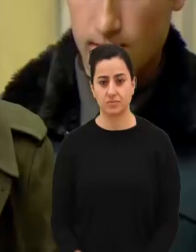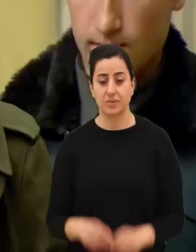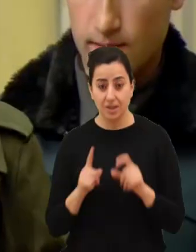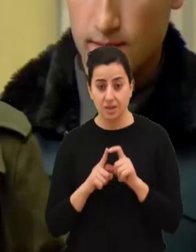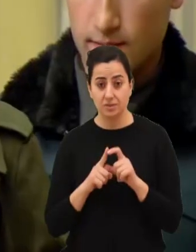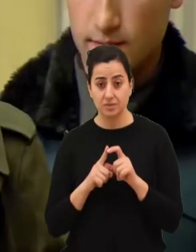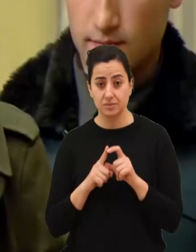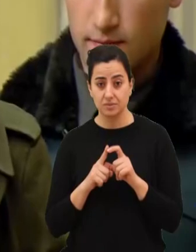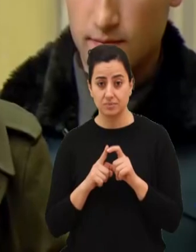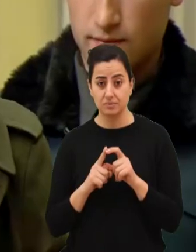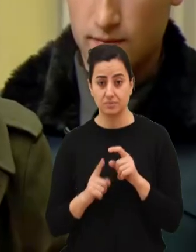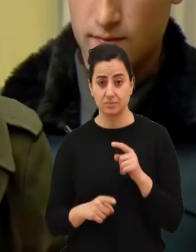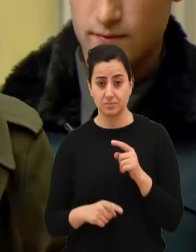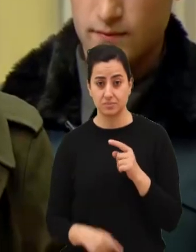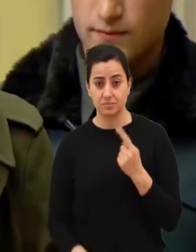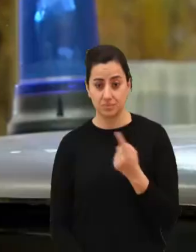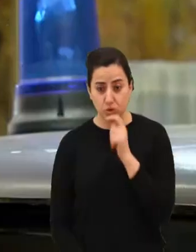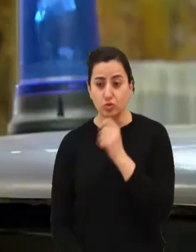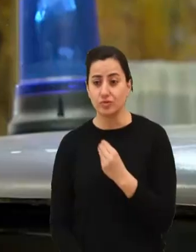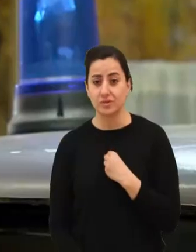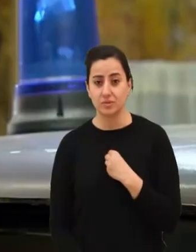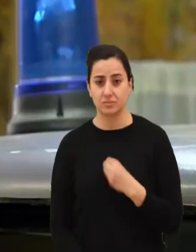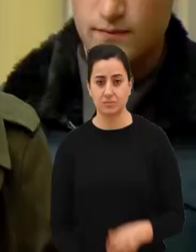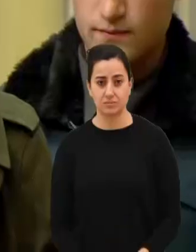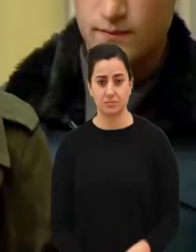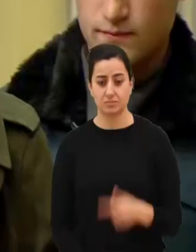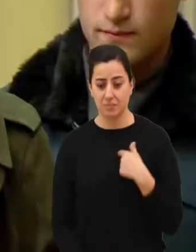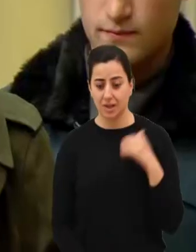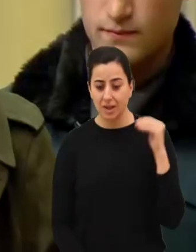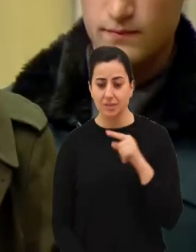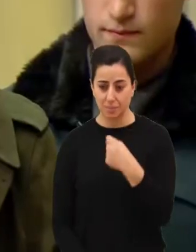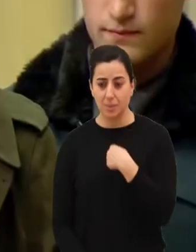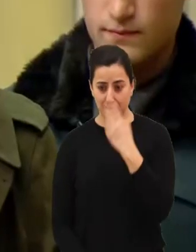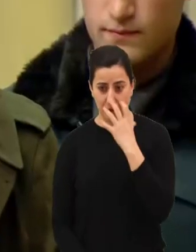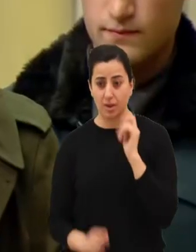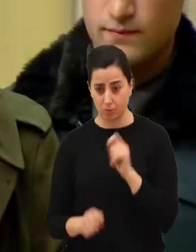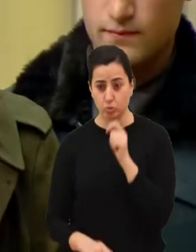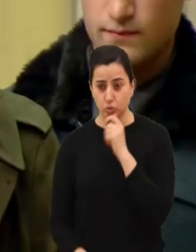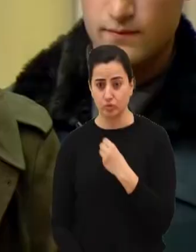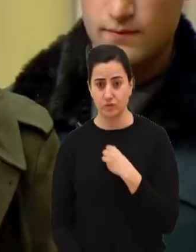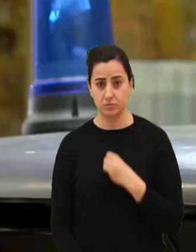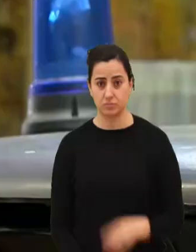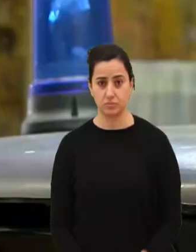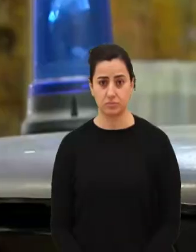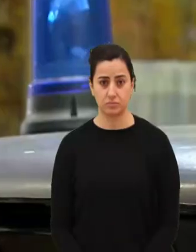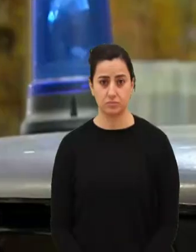Dilek, bana bir söz verir misin? Ben gelene kadar beni bekleyeceğine dair söz verir